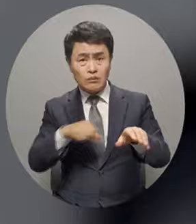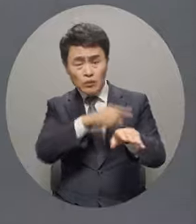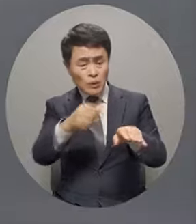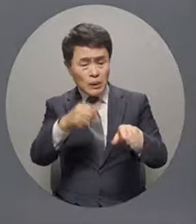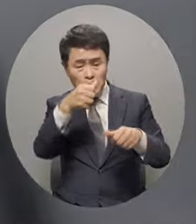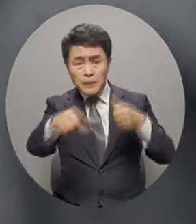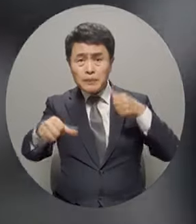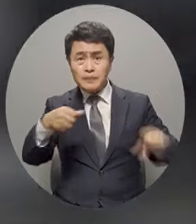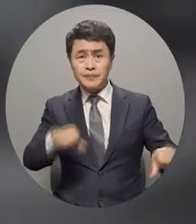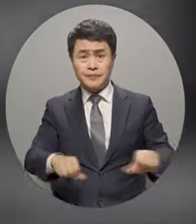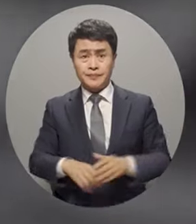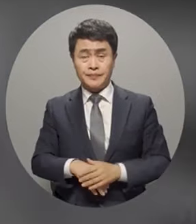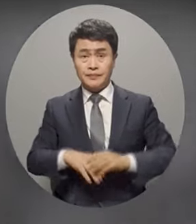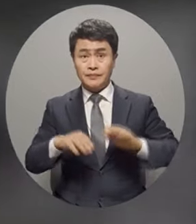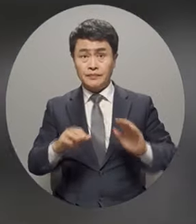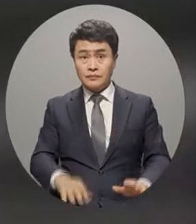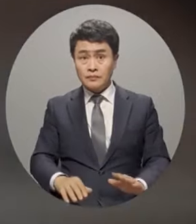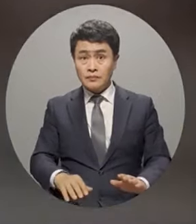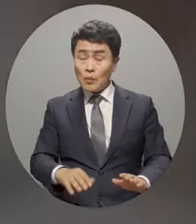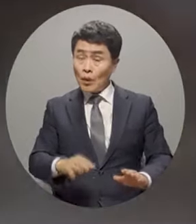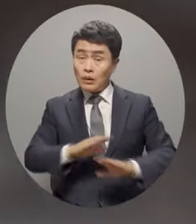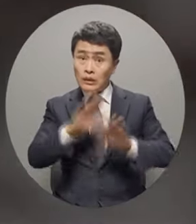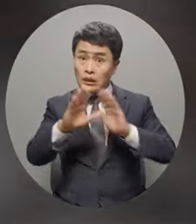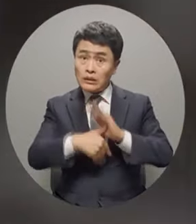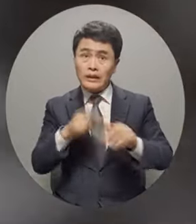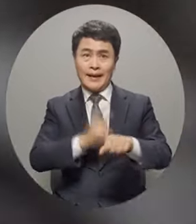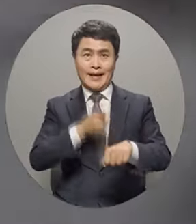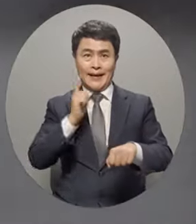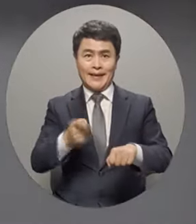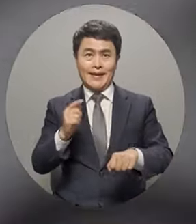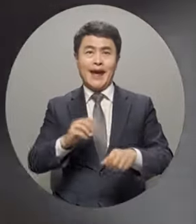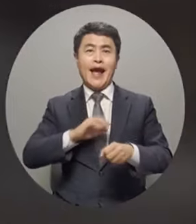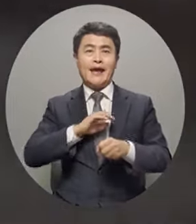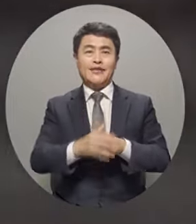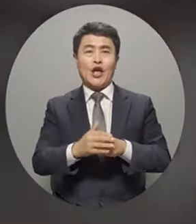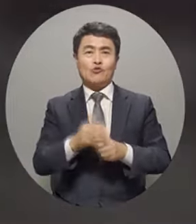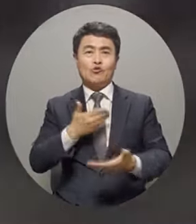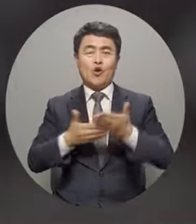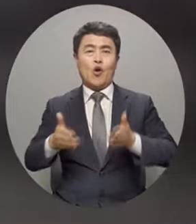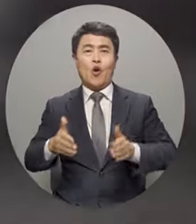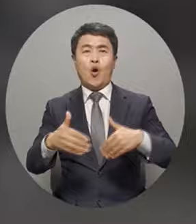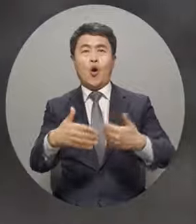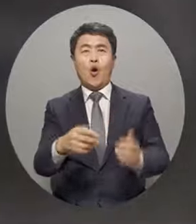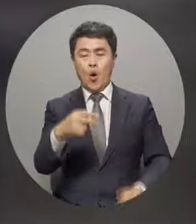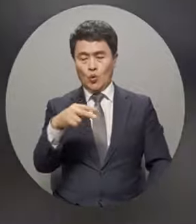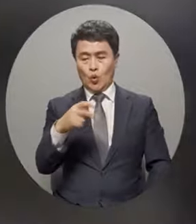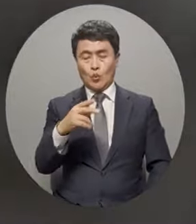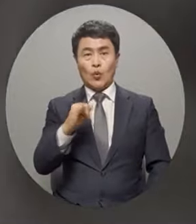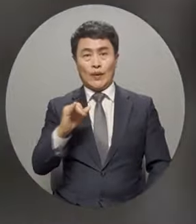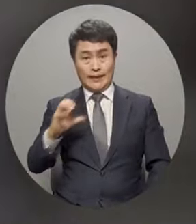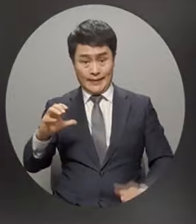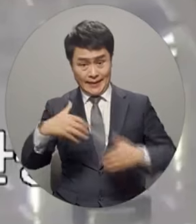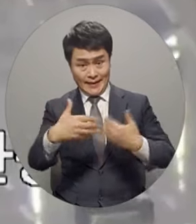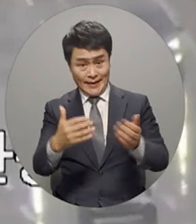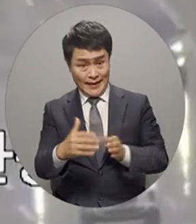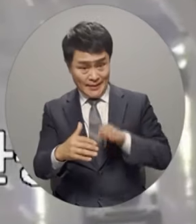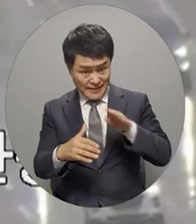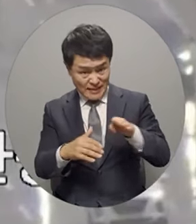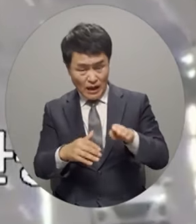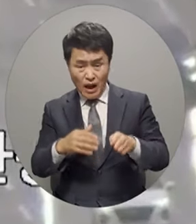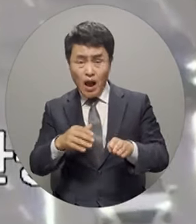파편이 나뒹굽니다. 오늘 낮 1시쯤 대구 경부고속도로 도동분기점에서 승용차 한 대가